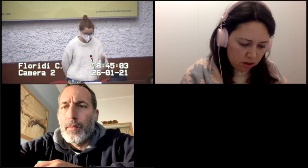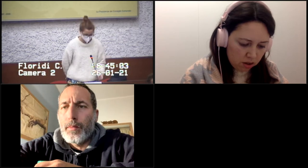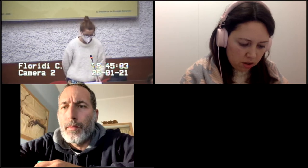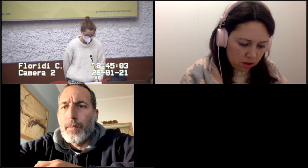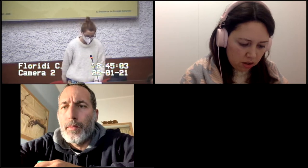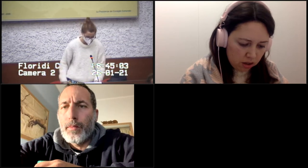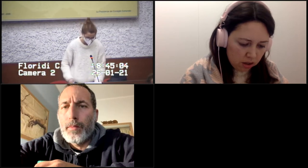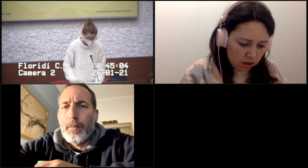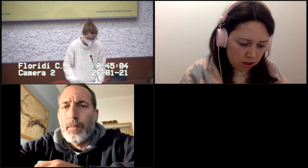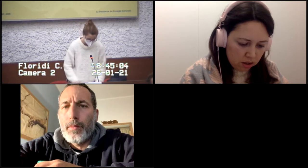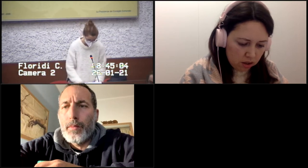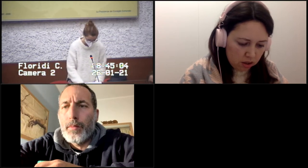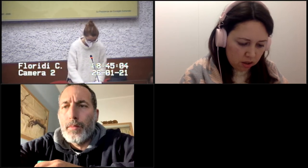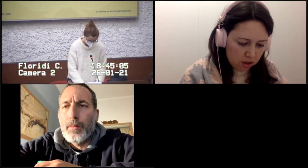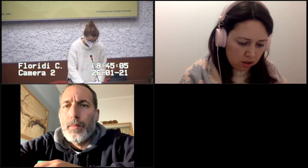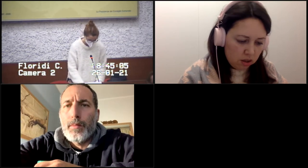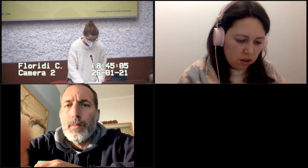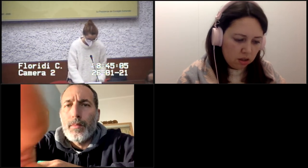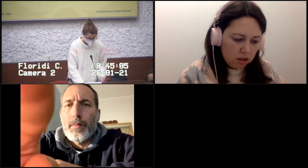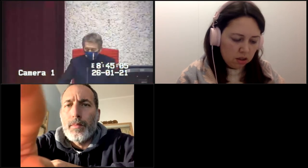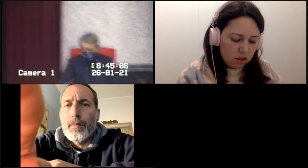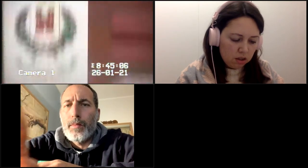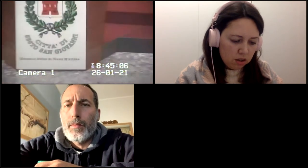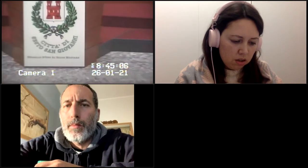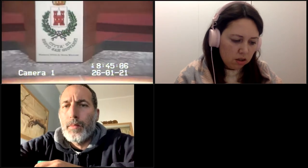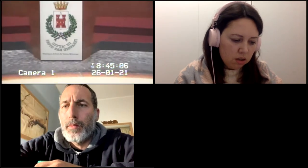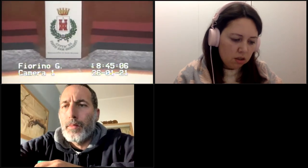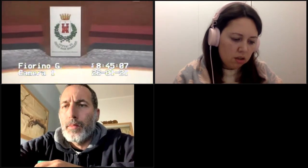Ecco, questo è il ricordo per Marco.